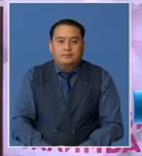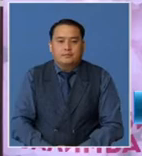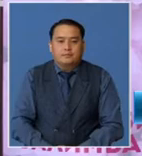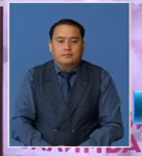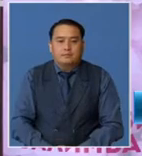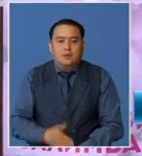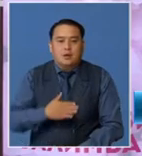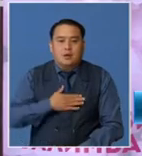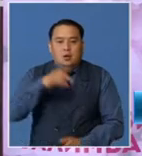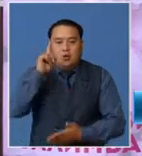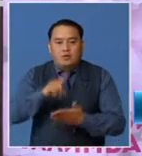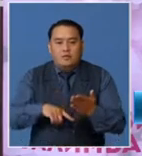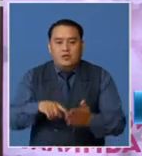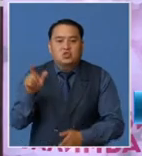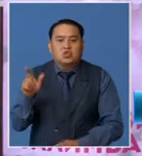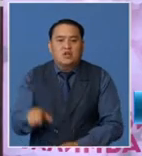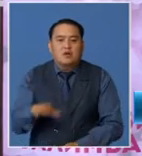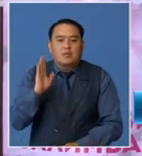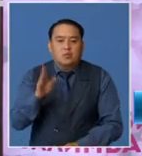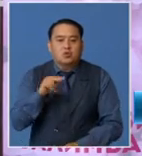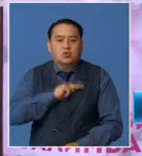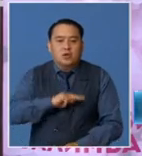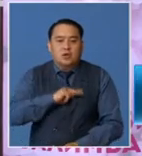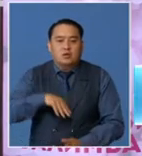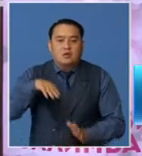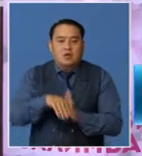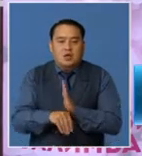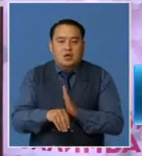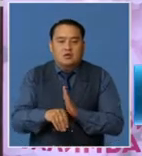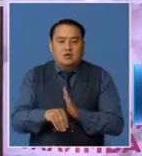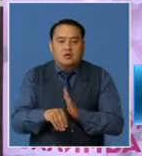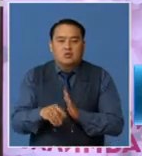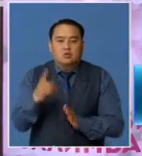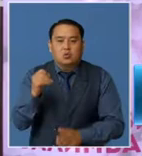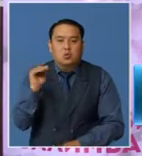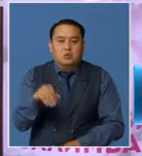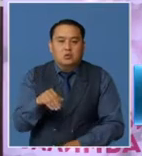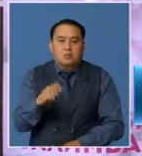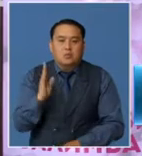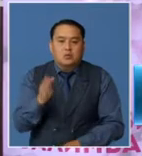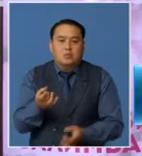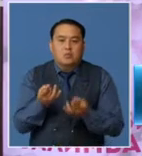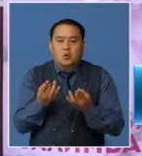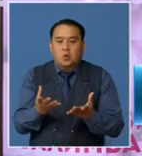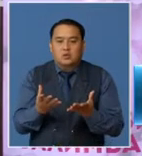Я уверена, что если человек будет с душой отдаваться своему делу, то 100 тысяч для него будет это